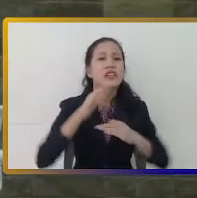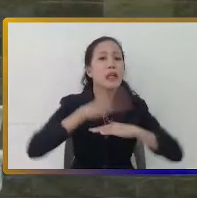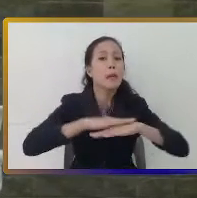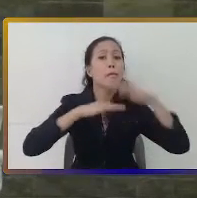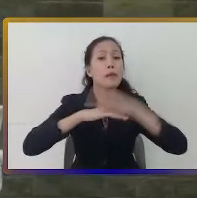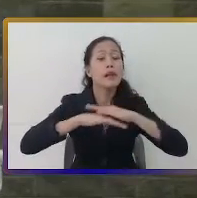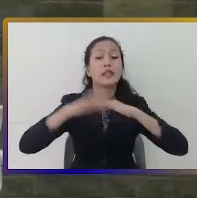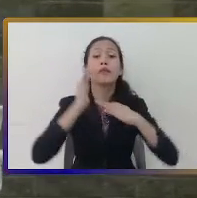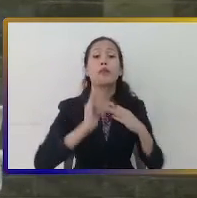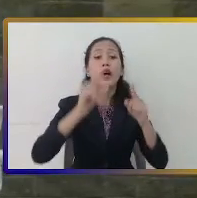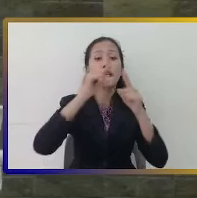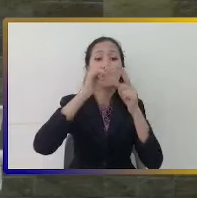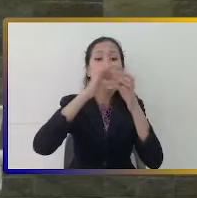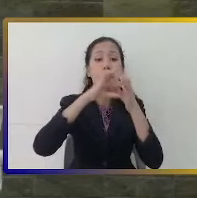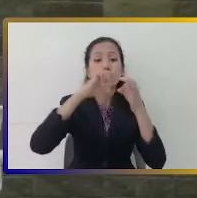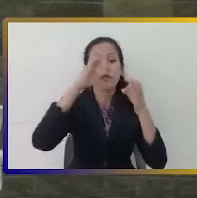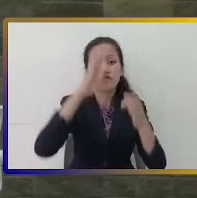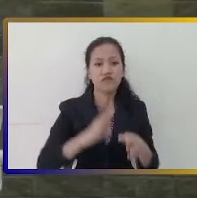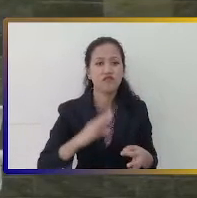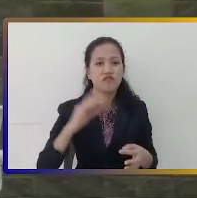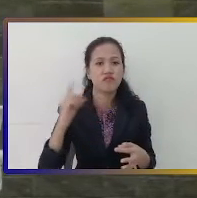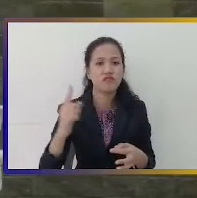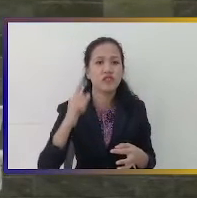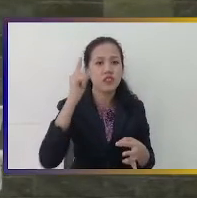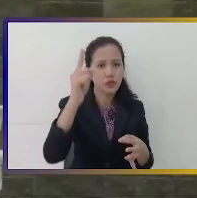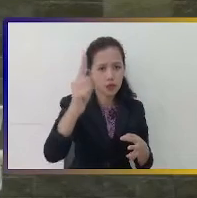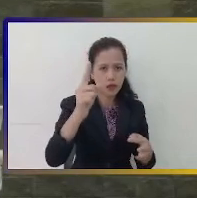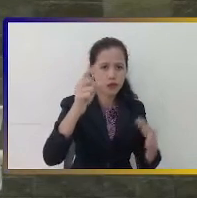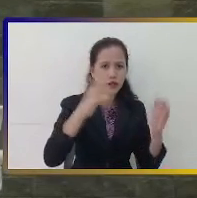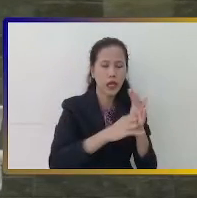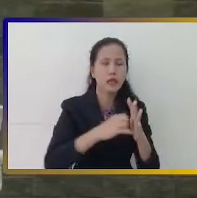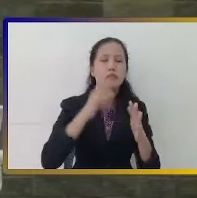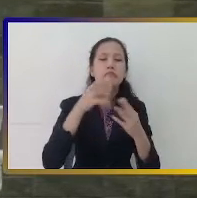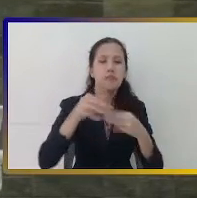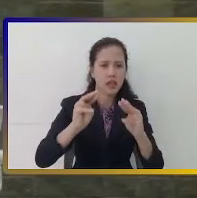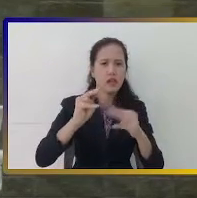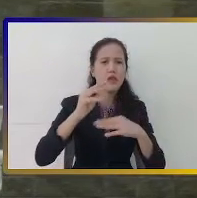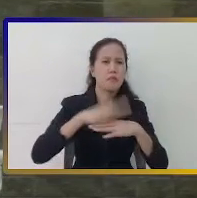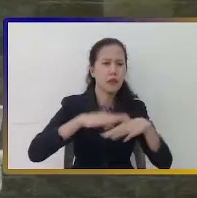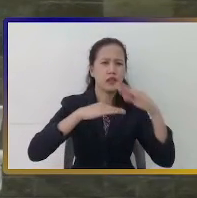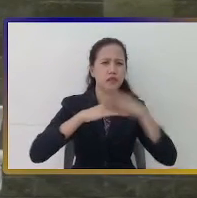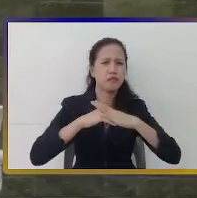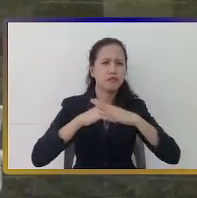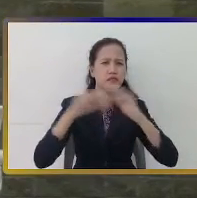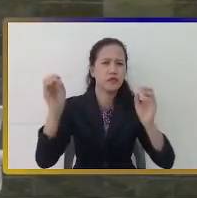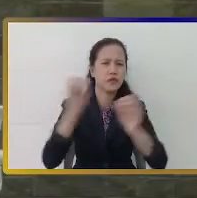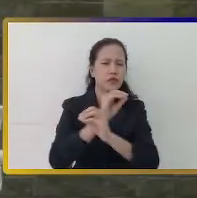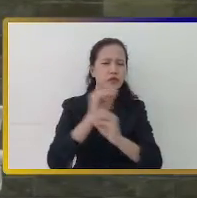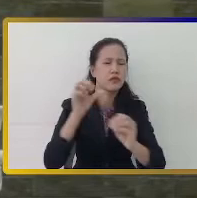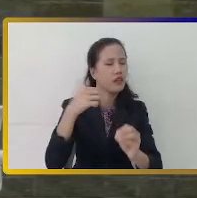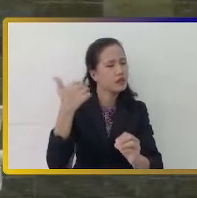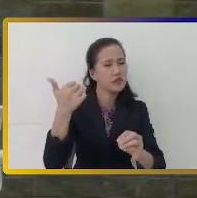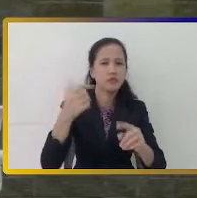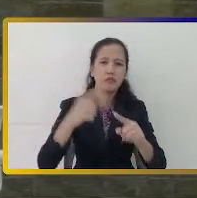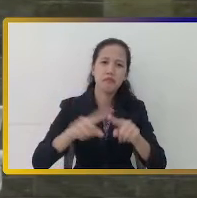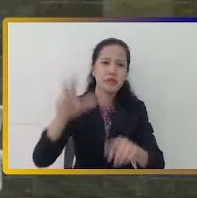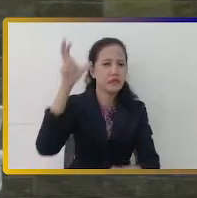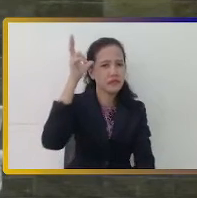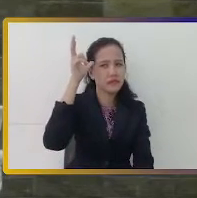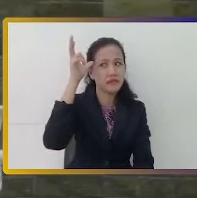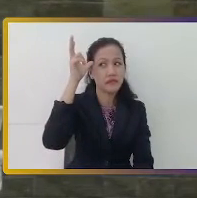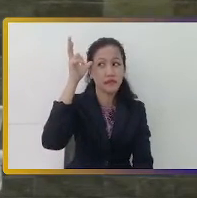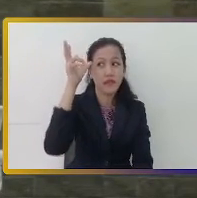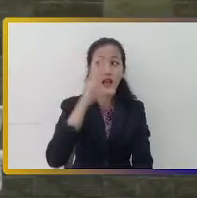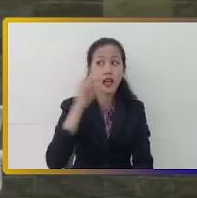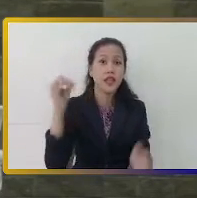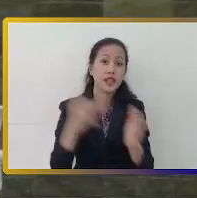God, iisa po ang magbibuild sa kanila. Walang iba, kundi ang Diablo. At ang ibibuild